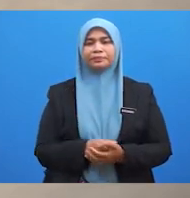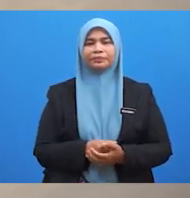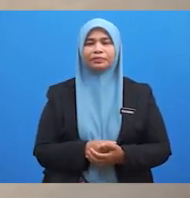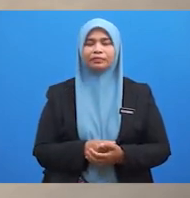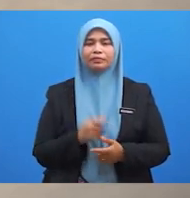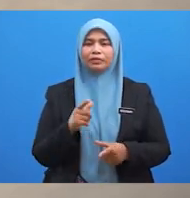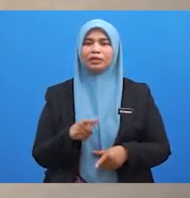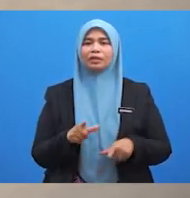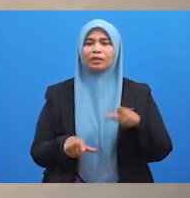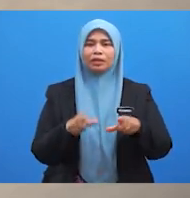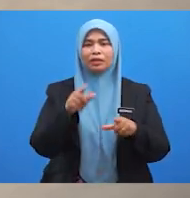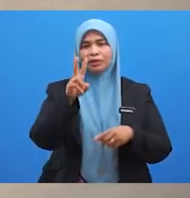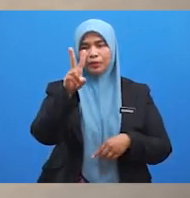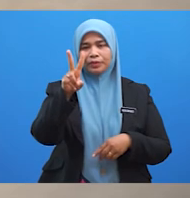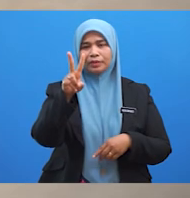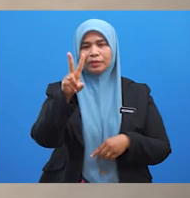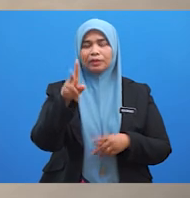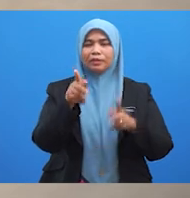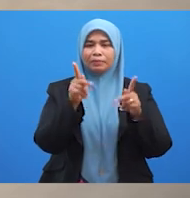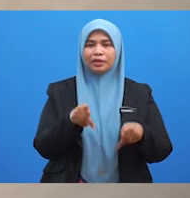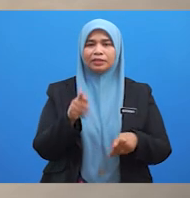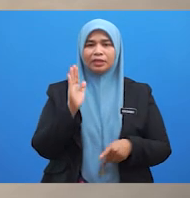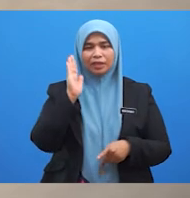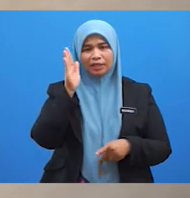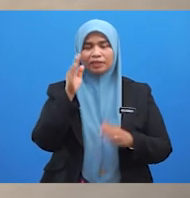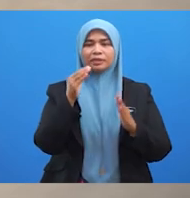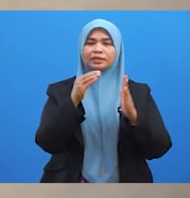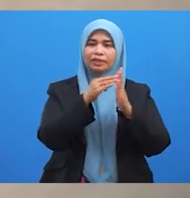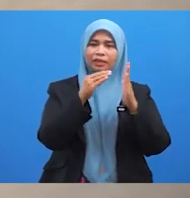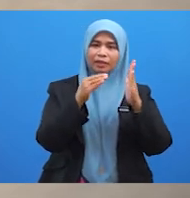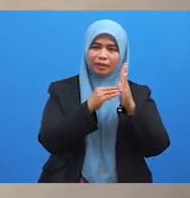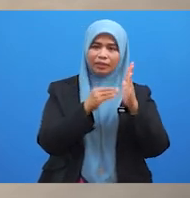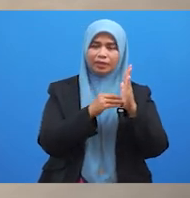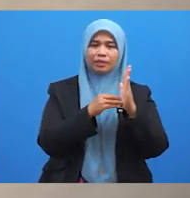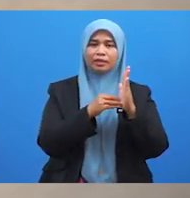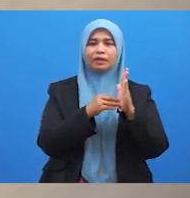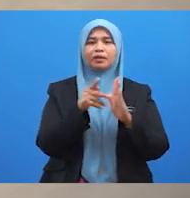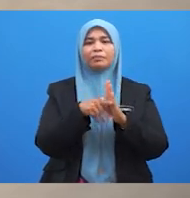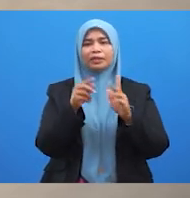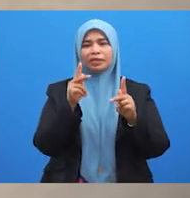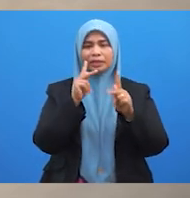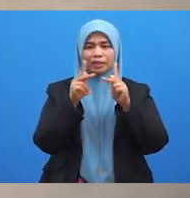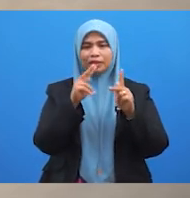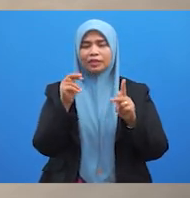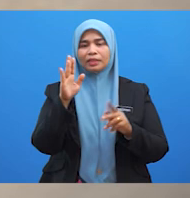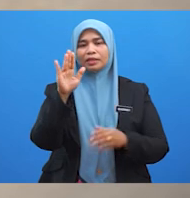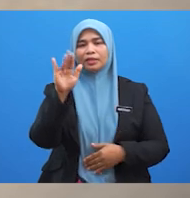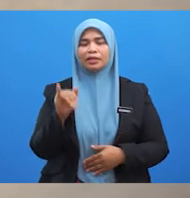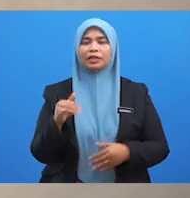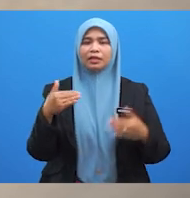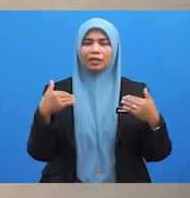Langkah kedua, pelajar akan menyenaraikan pula perkataan yang